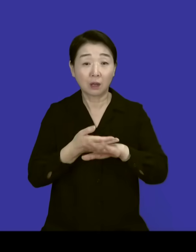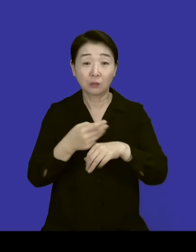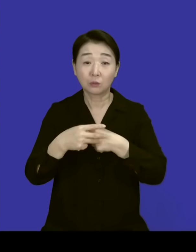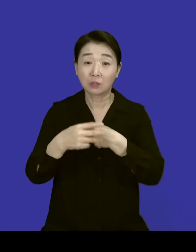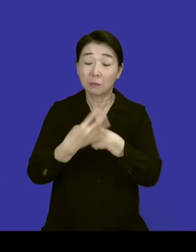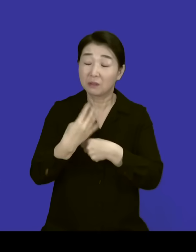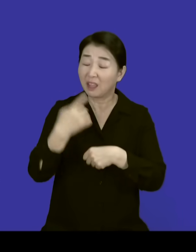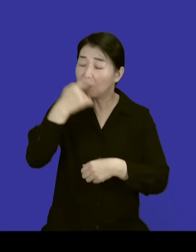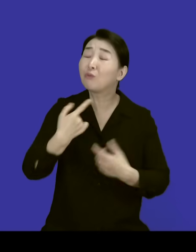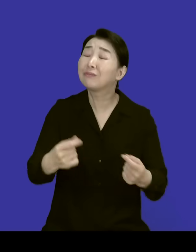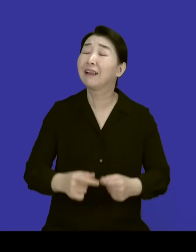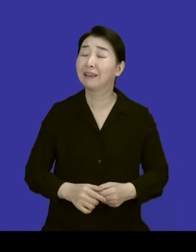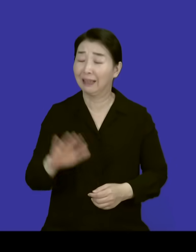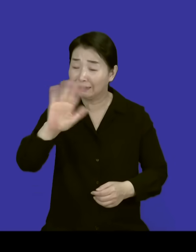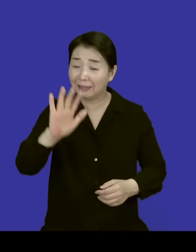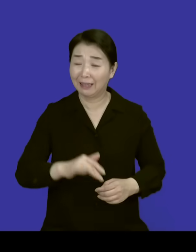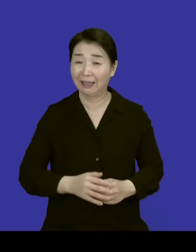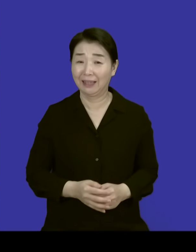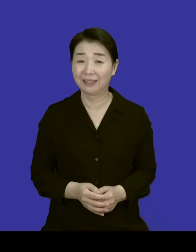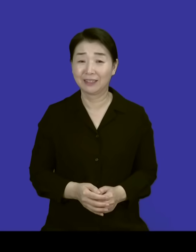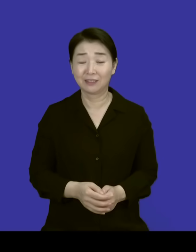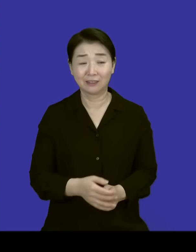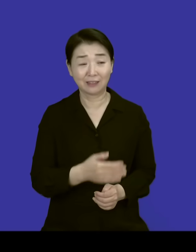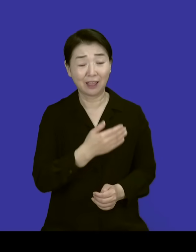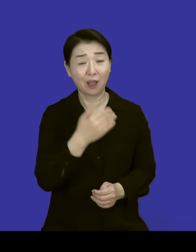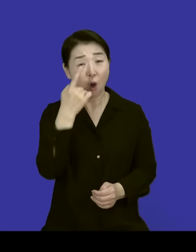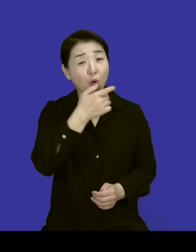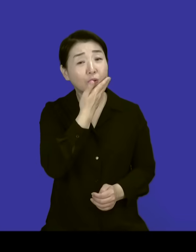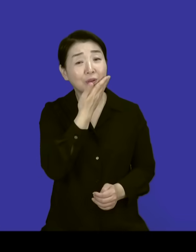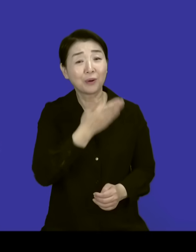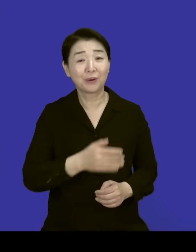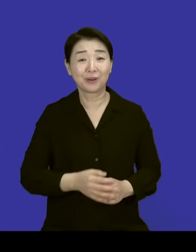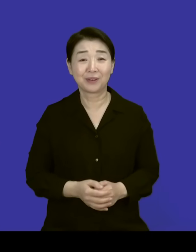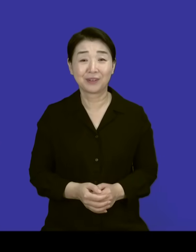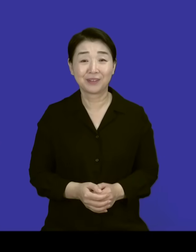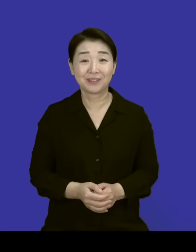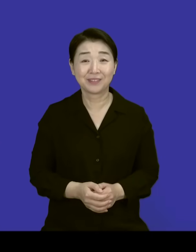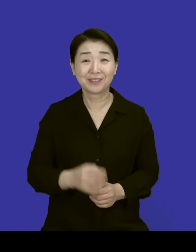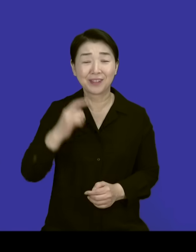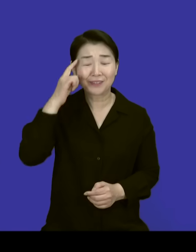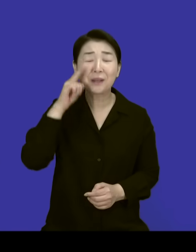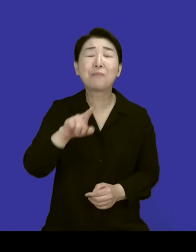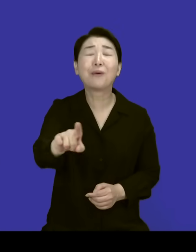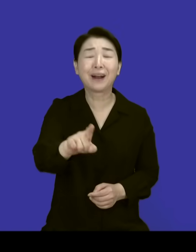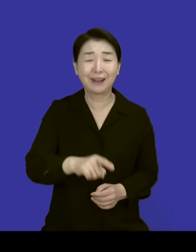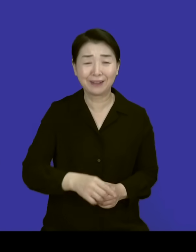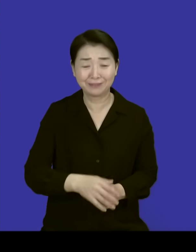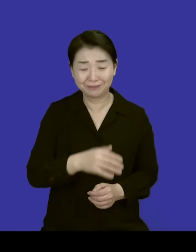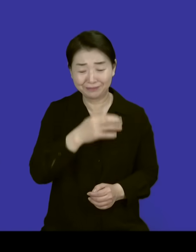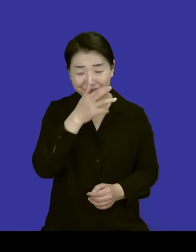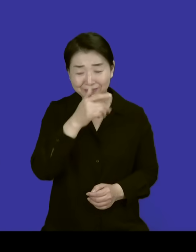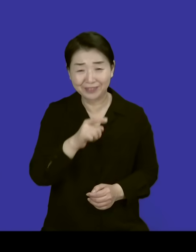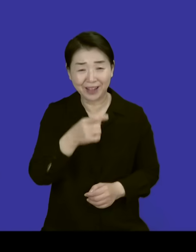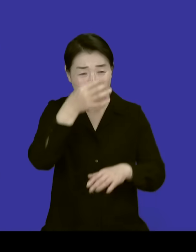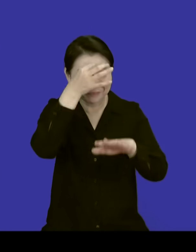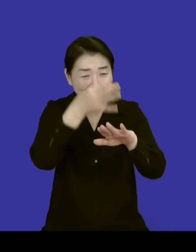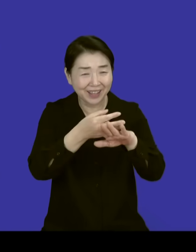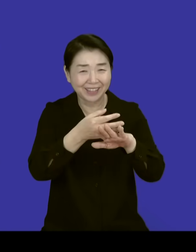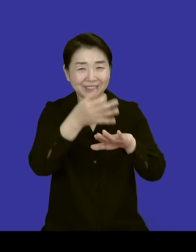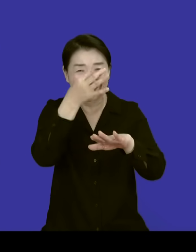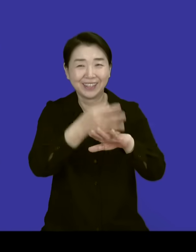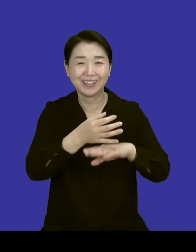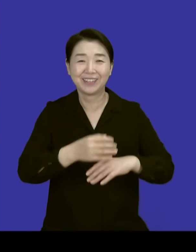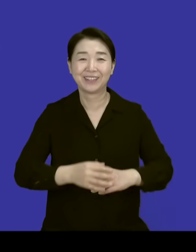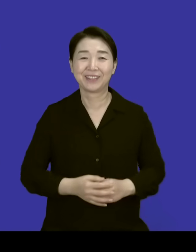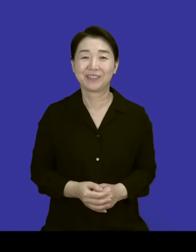때 이 얼굴이었겠어요. 그러니까 되게 귀여운 얼굴인데 초등학교 때 생각을 좀 하고 얘기했어요. 죄송해요. 아 예. 죄송합니다. 저희가 사과드려요. 예.